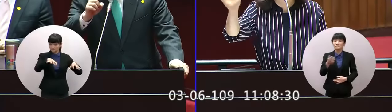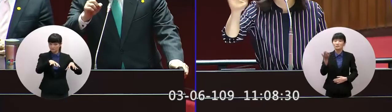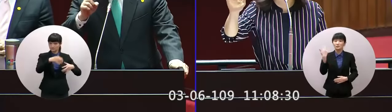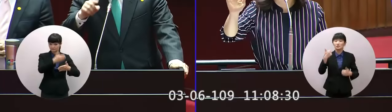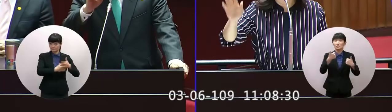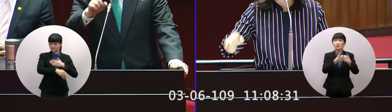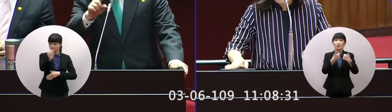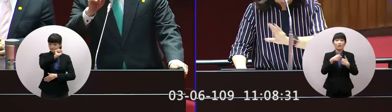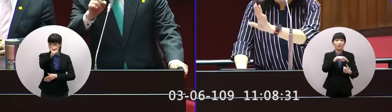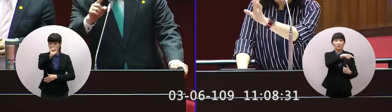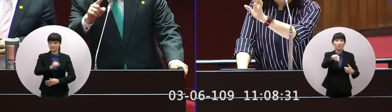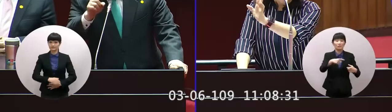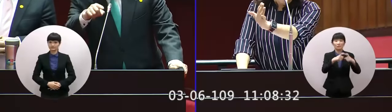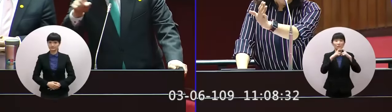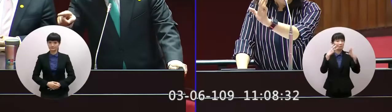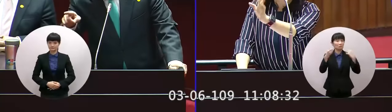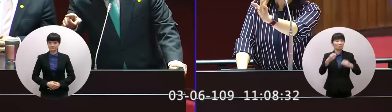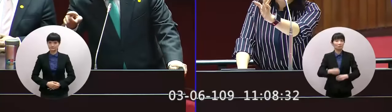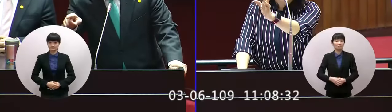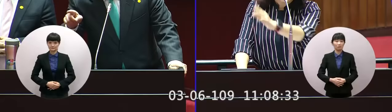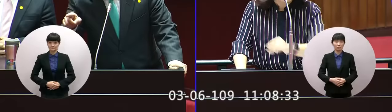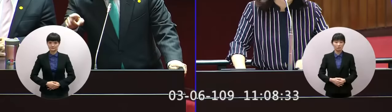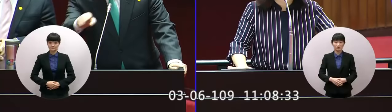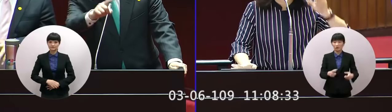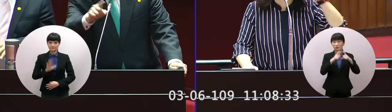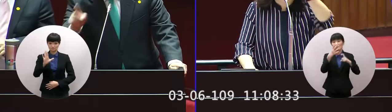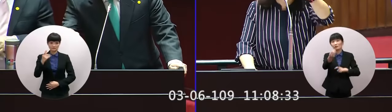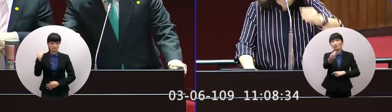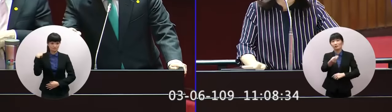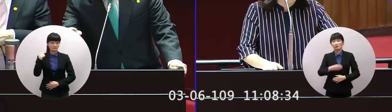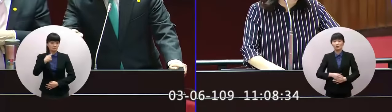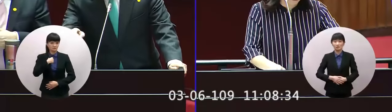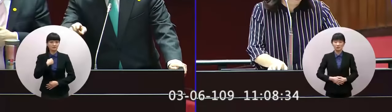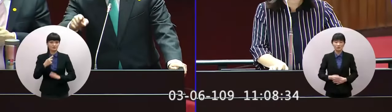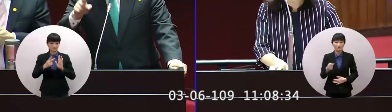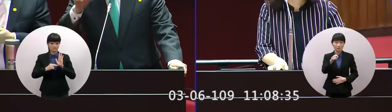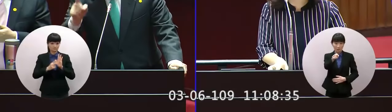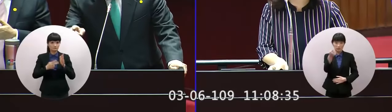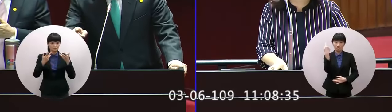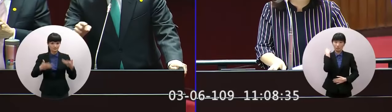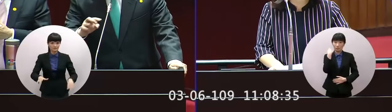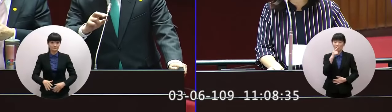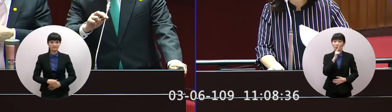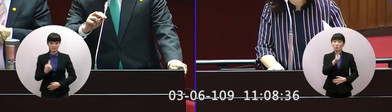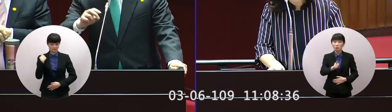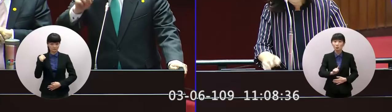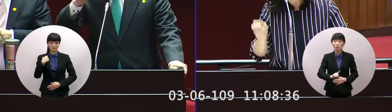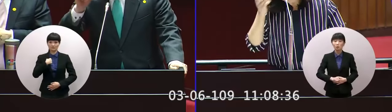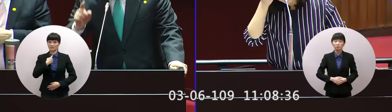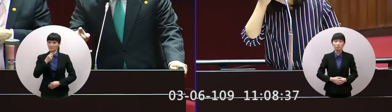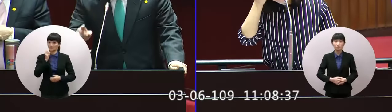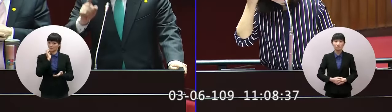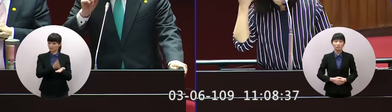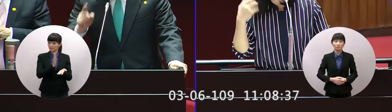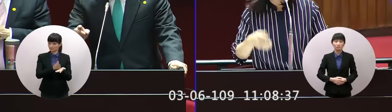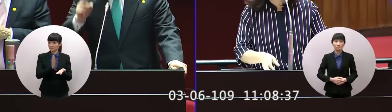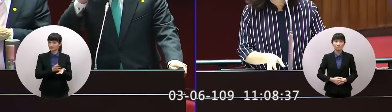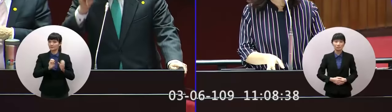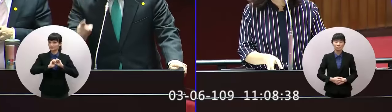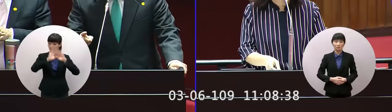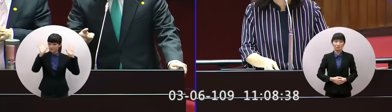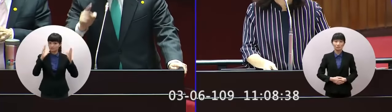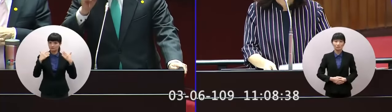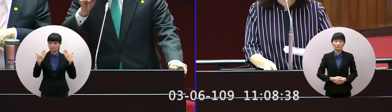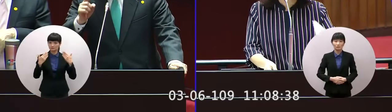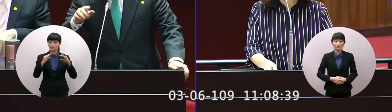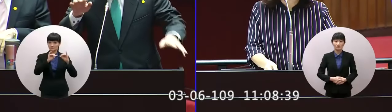没有反应。 对，我在昨天就已经讲， 你昨天就讲了， 我昨天就讲了，昨天在也对媒体讲得很清